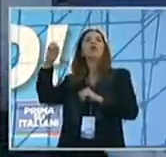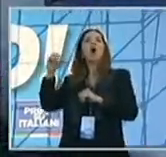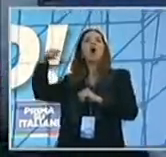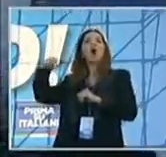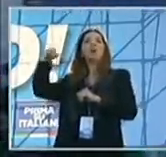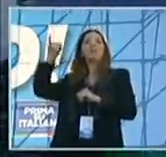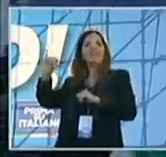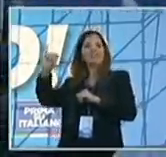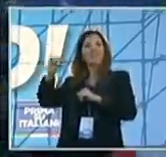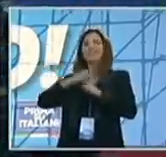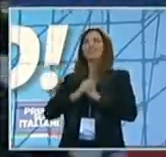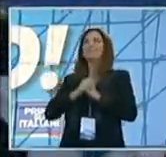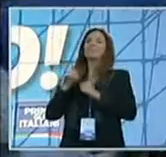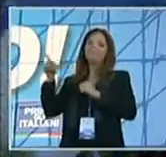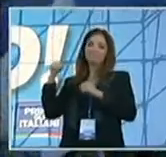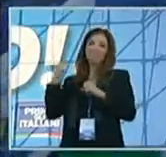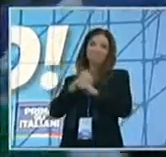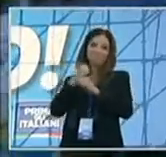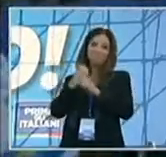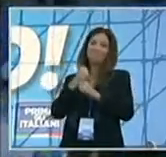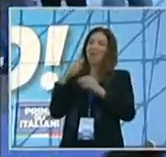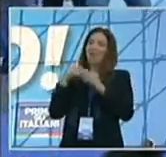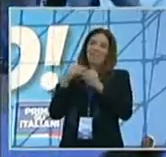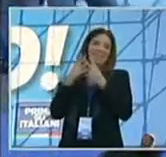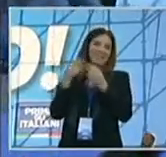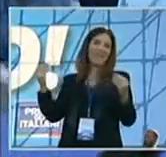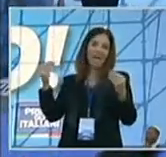che ne ha fatte tante e tante altre ne farà.